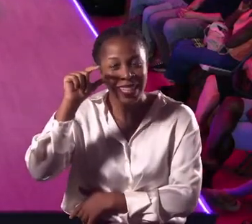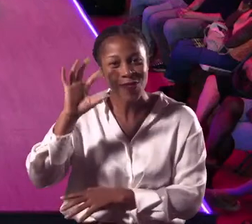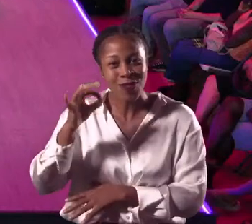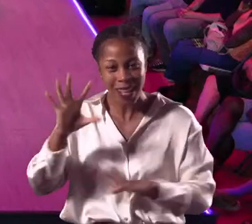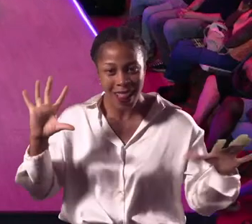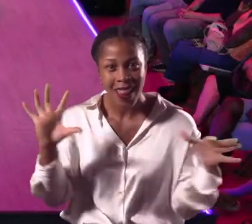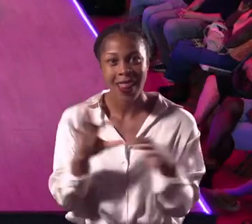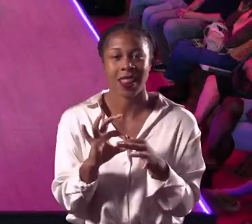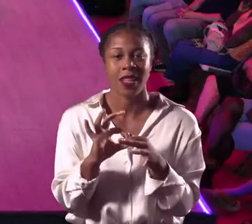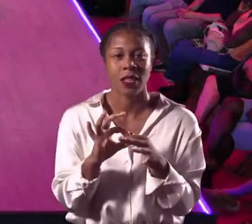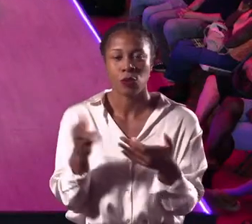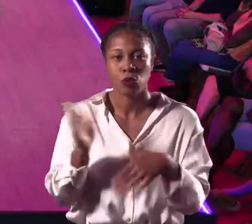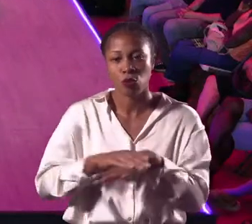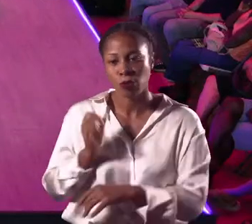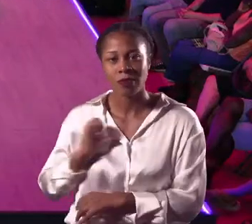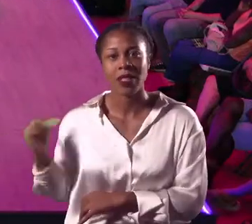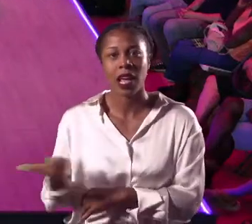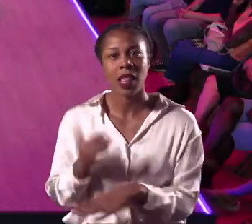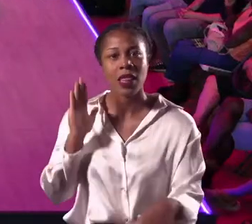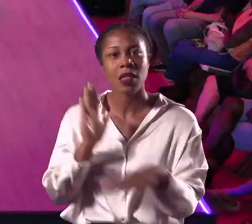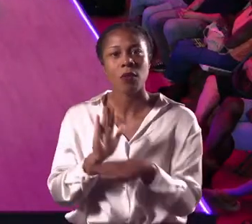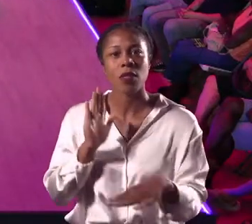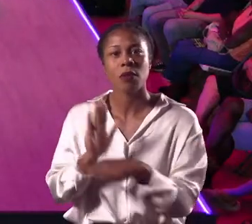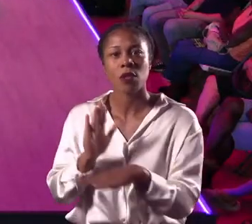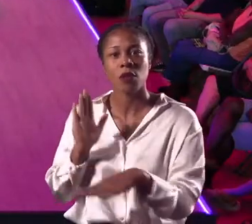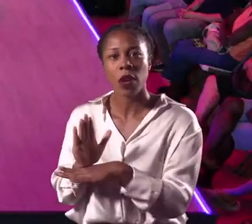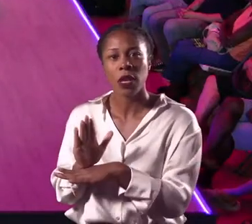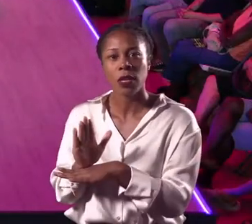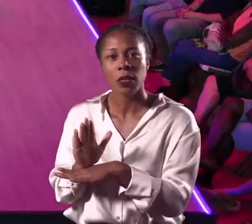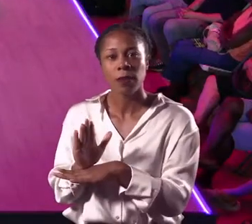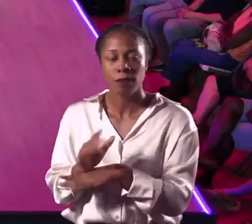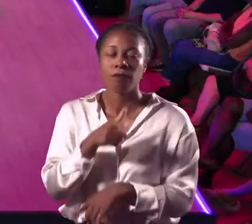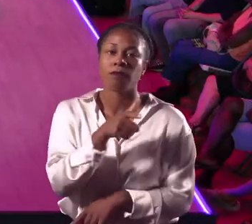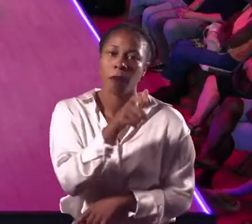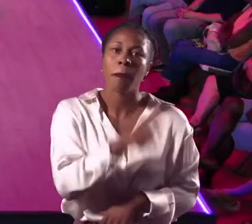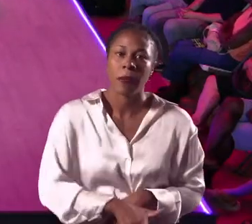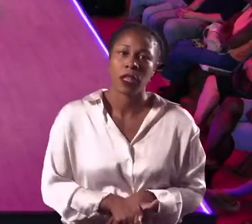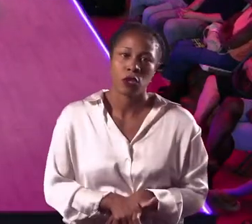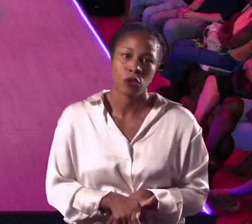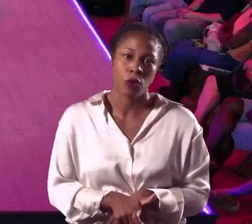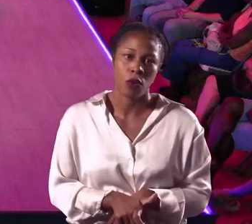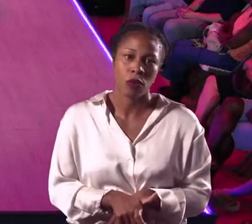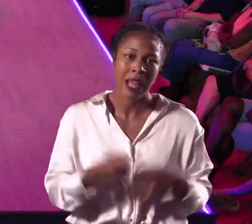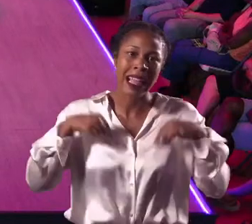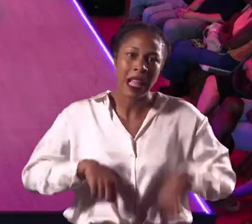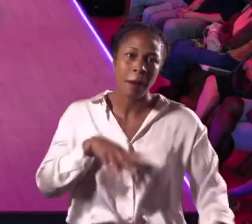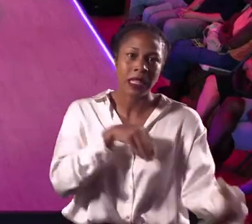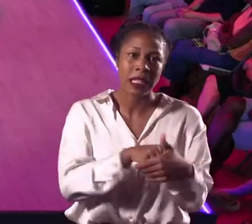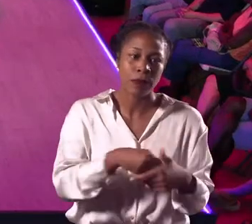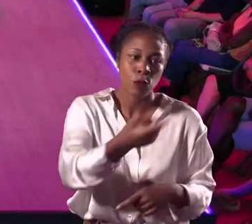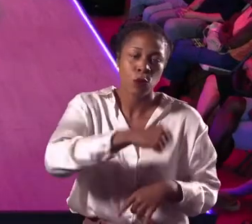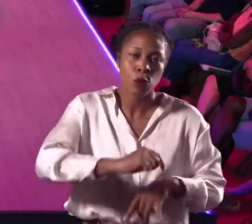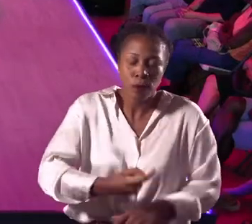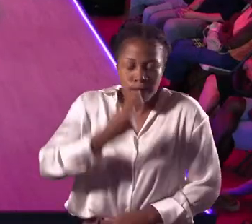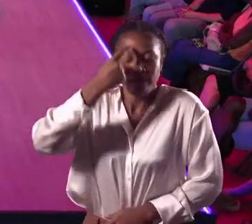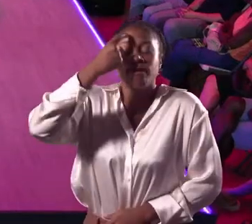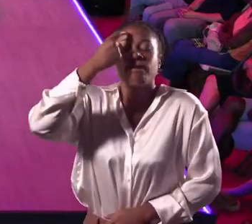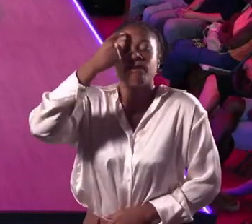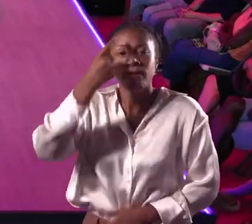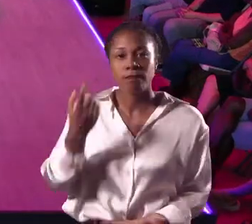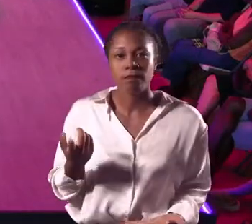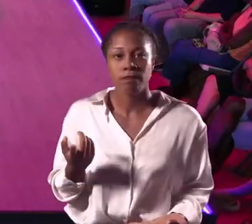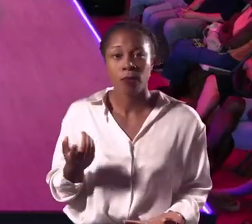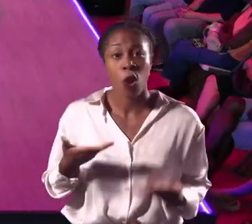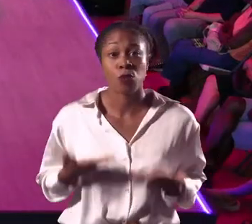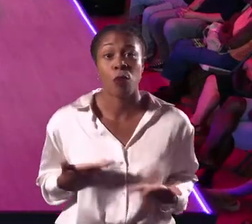que, par nos témoignages, nos responsables d'État puissent en prendre note, et pas comme c'est le cas en ce moment avec des